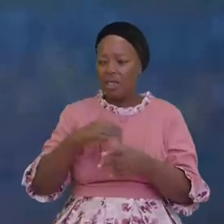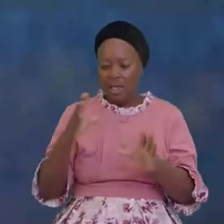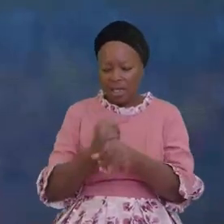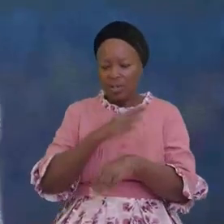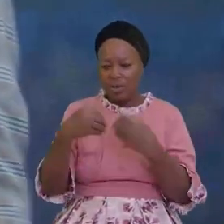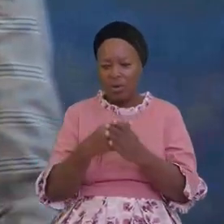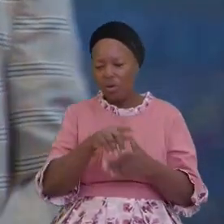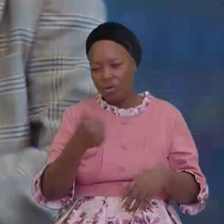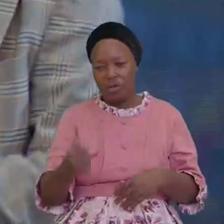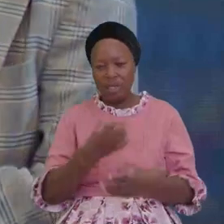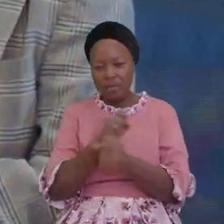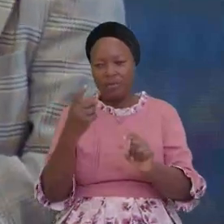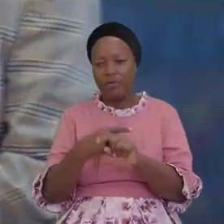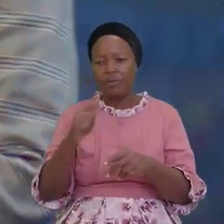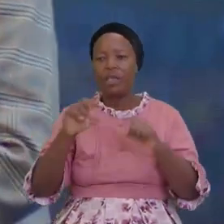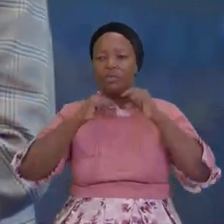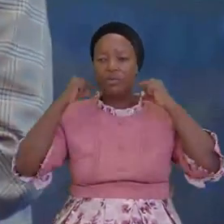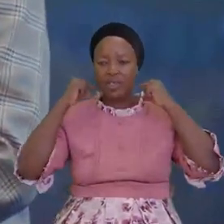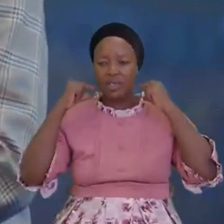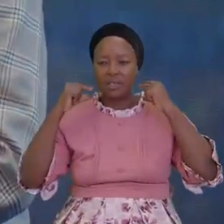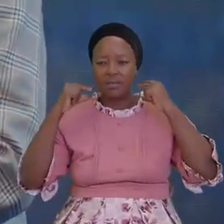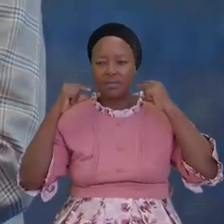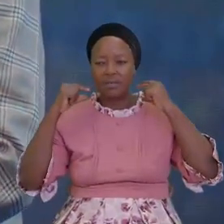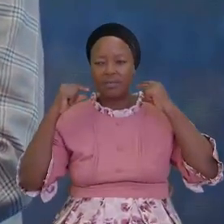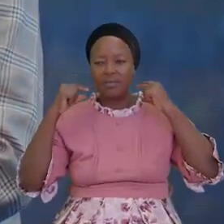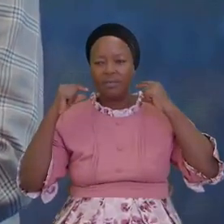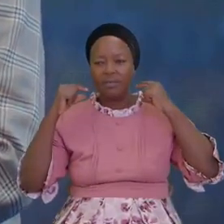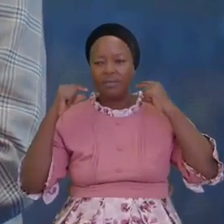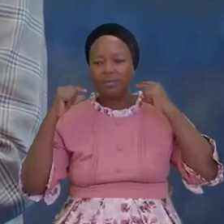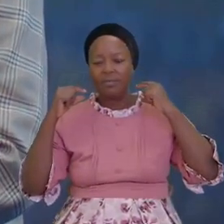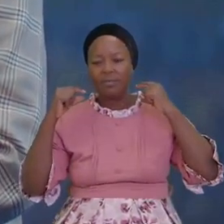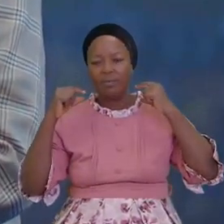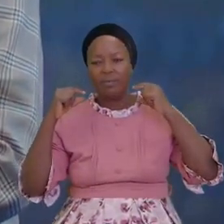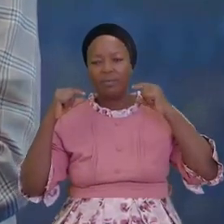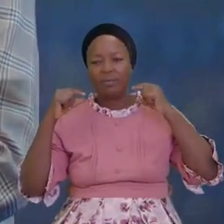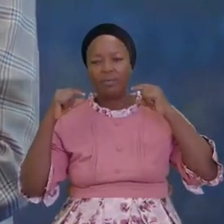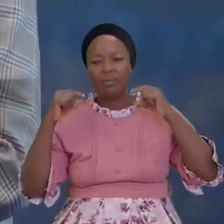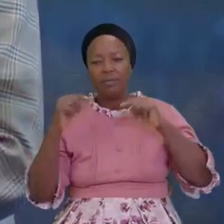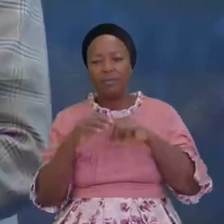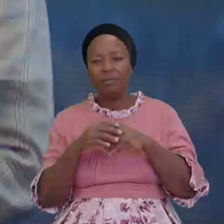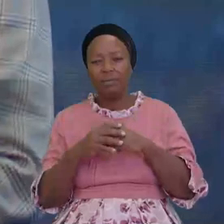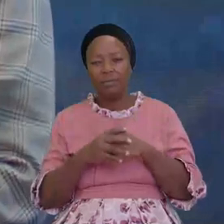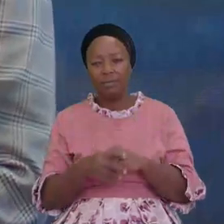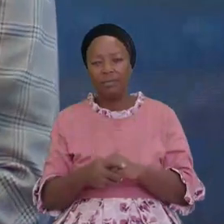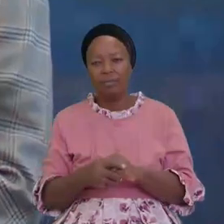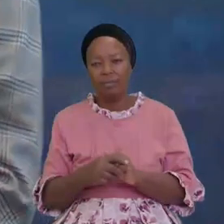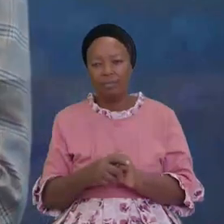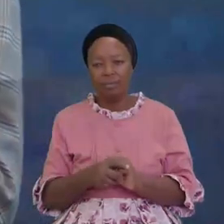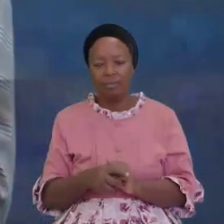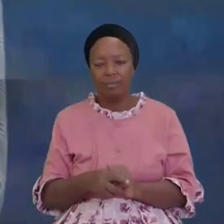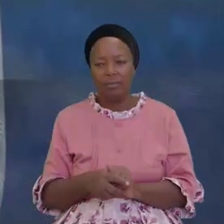le prêtre là-bas. Et je vais confesser et recevoir le reste du salut là-bas.